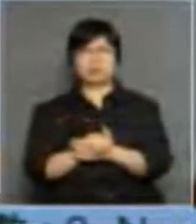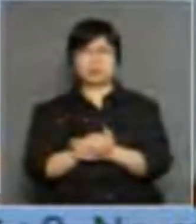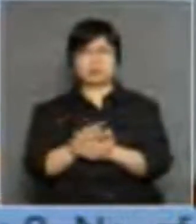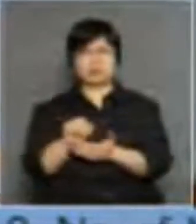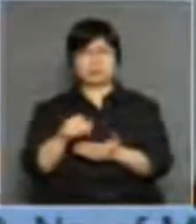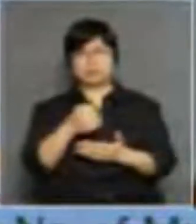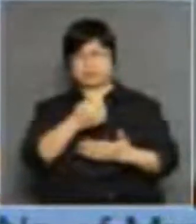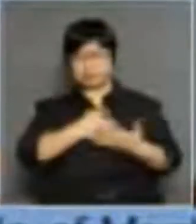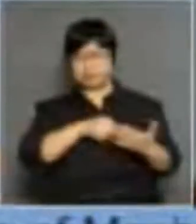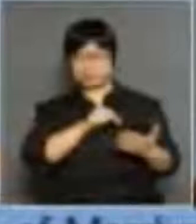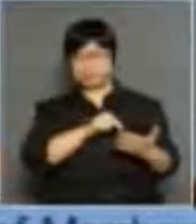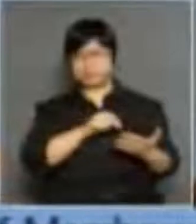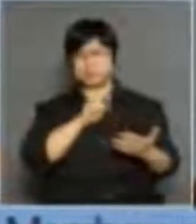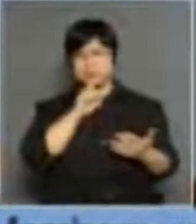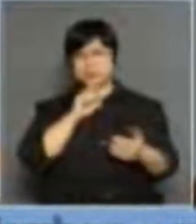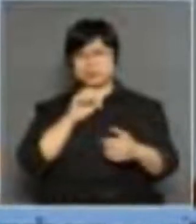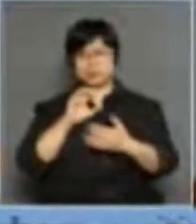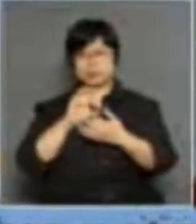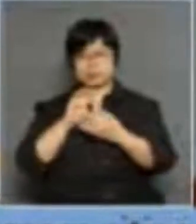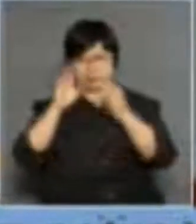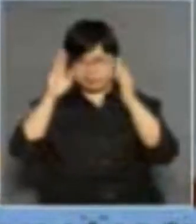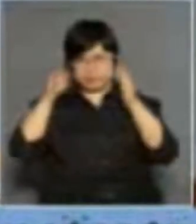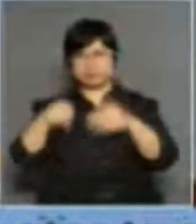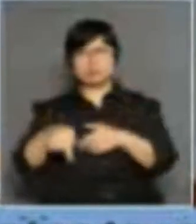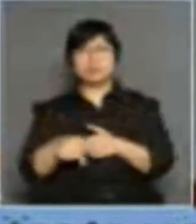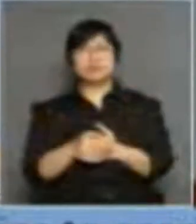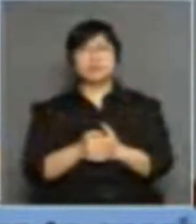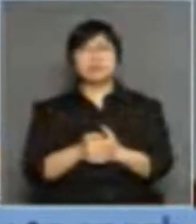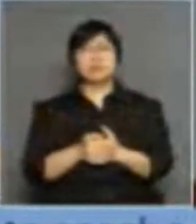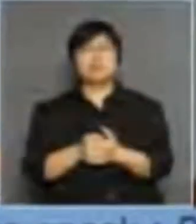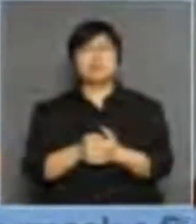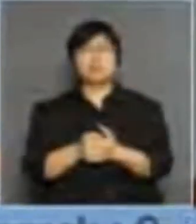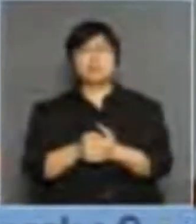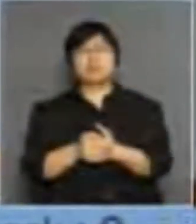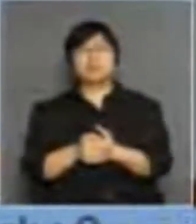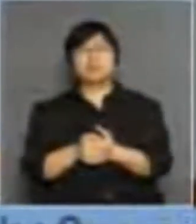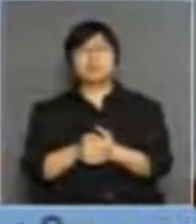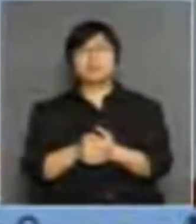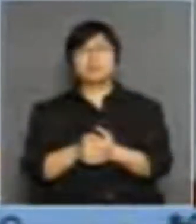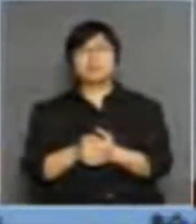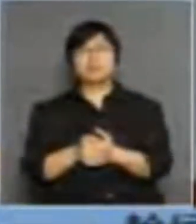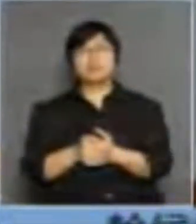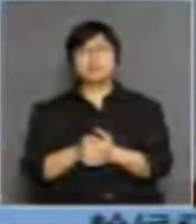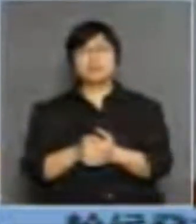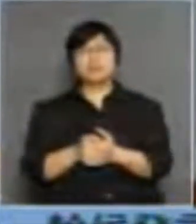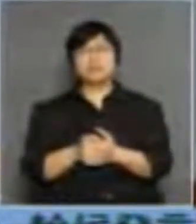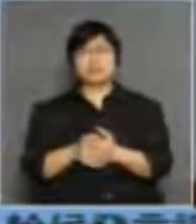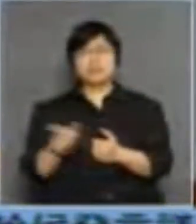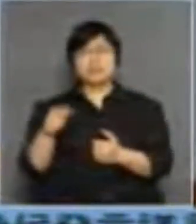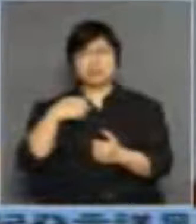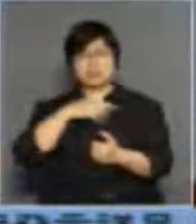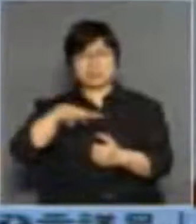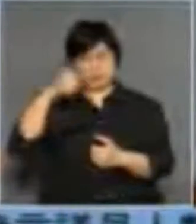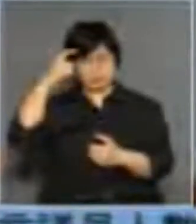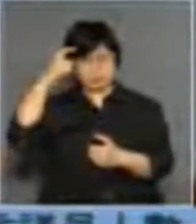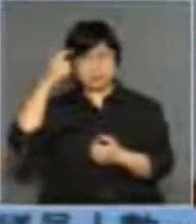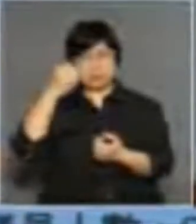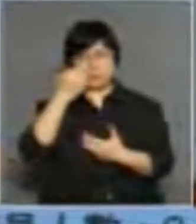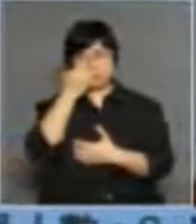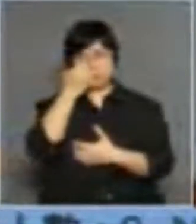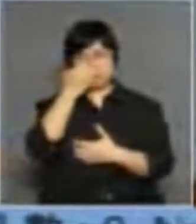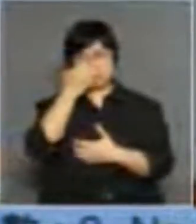的做法。咁其實我哋知道呢，其實香港